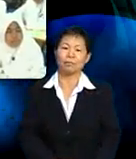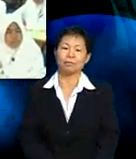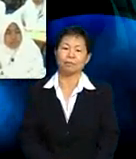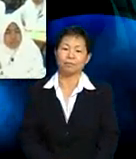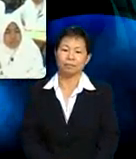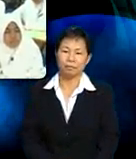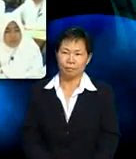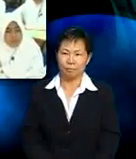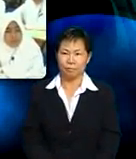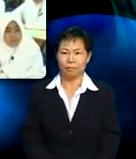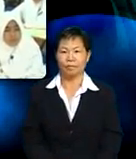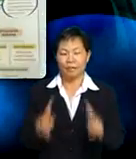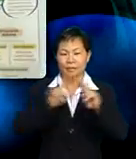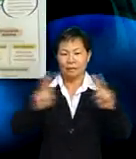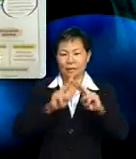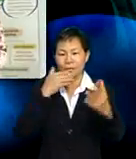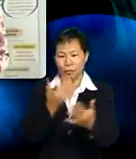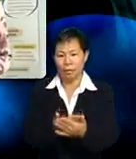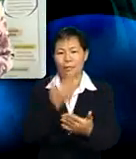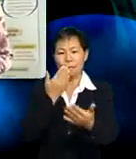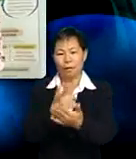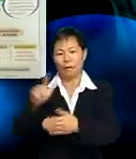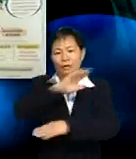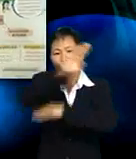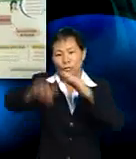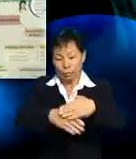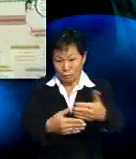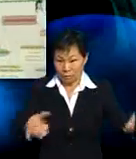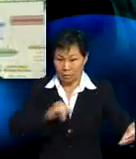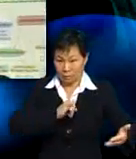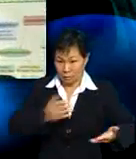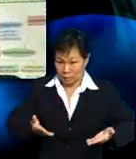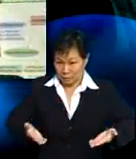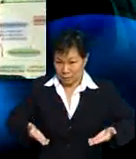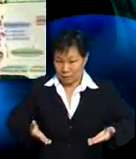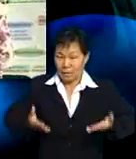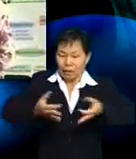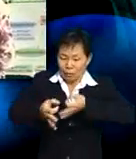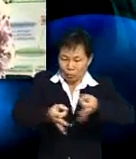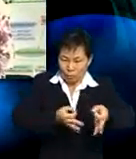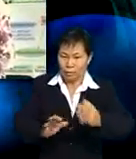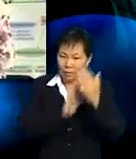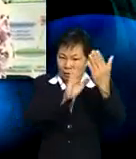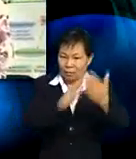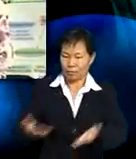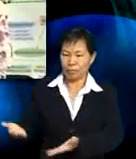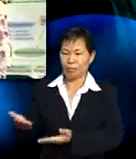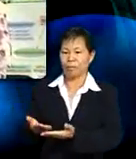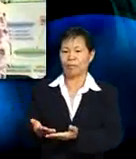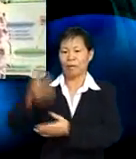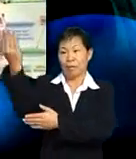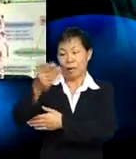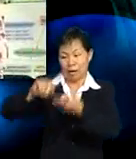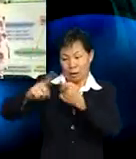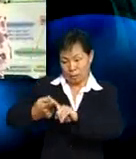kerana telah memberikan pesan yang sangat baik. Baiklah, para pelajar sekalian, di sini saya ingin membuat sedikit ulasan terhadap persembahan kawan-kawan tamu